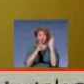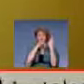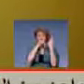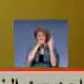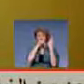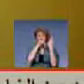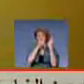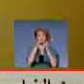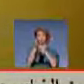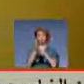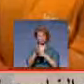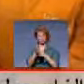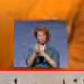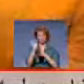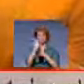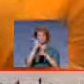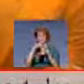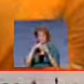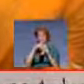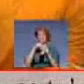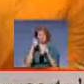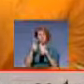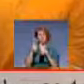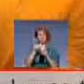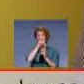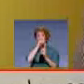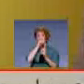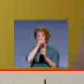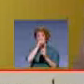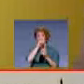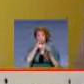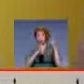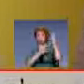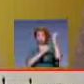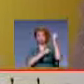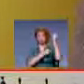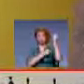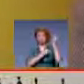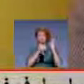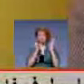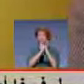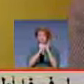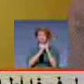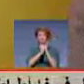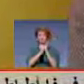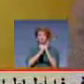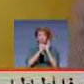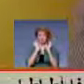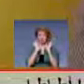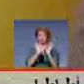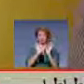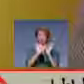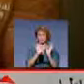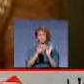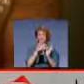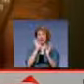الله وسنه النبي صلى الله عليه وسلم ما صح. والنبي صلى الله عليه وسلم يقول في الحديث الصحيح البيت الذي يقرا فيه سوره البقره لا يدخله